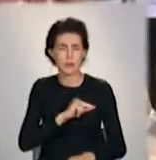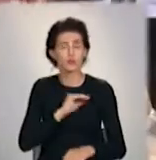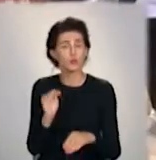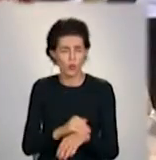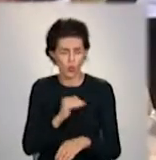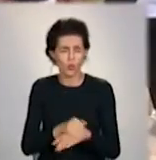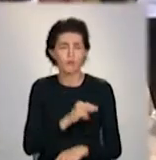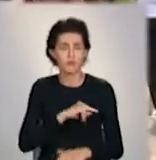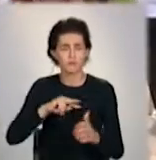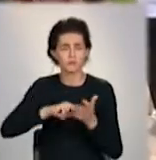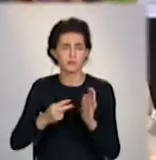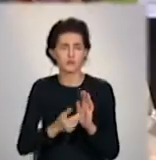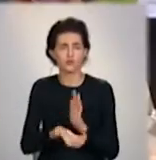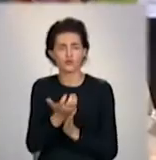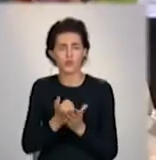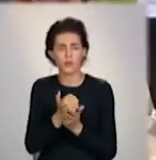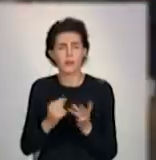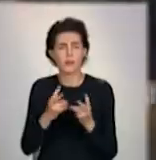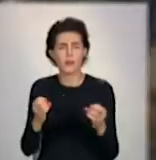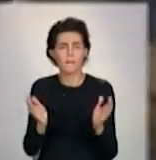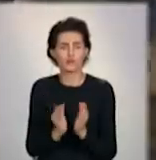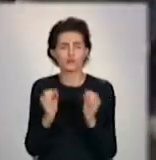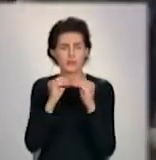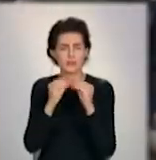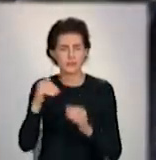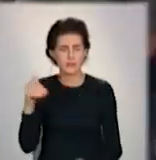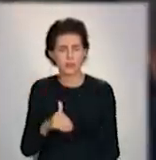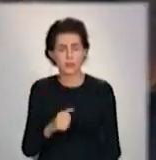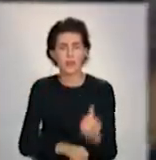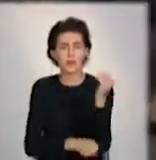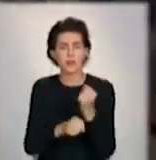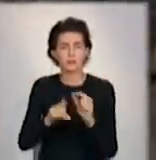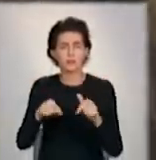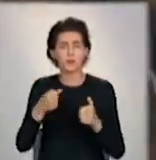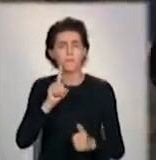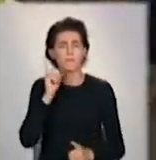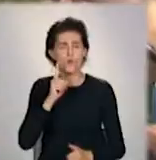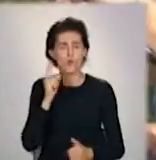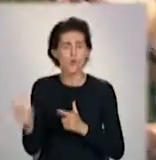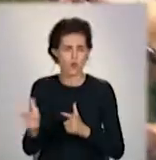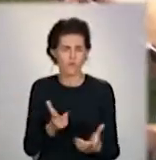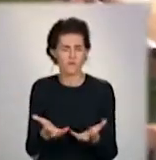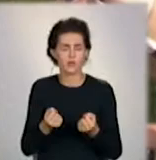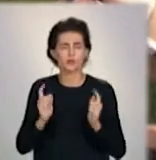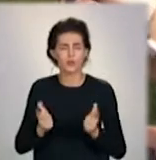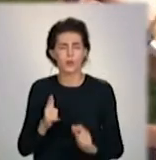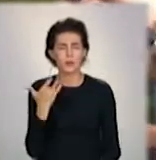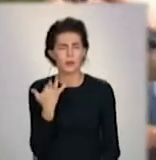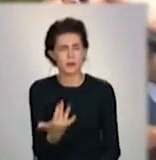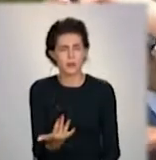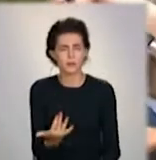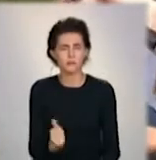Планую заробляти не менше 10. Роботодавці говорять, молодь брати готові. Вона востребована,